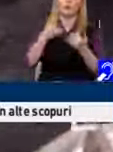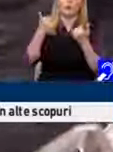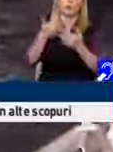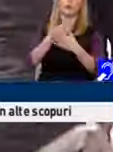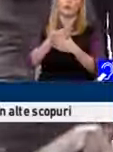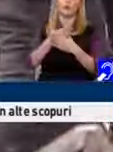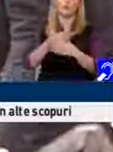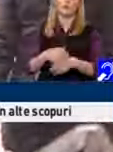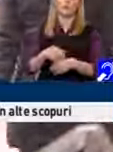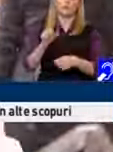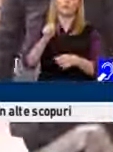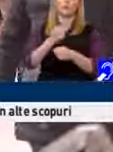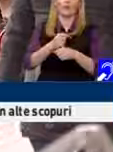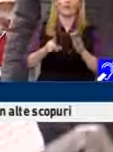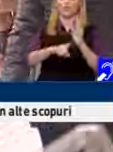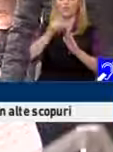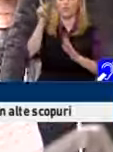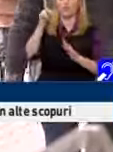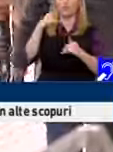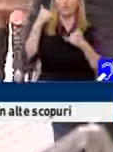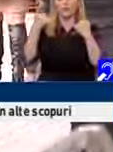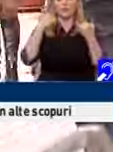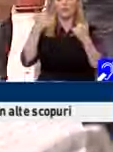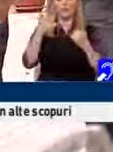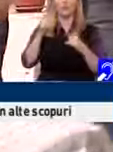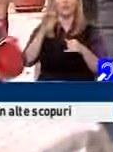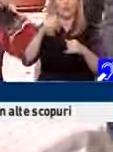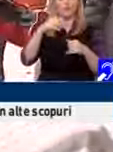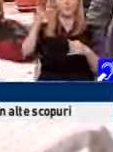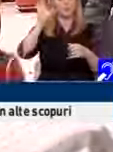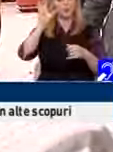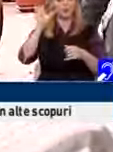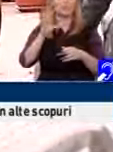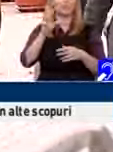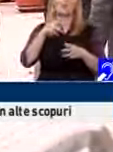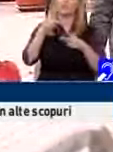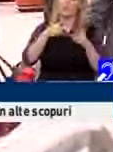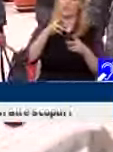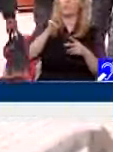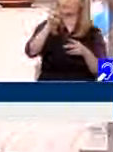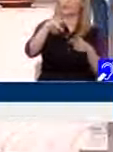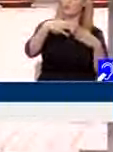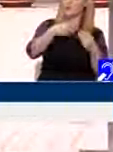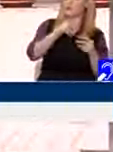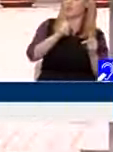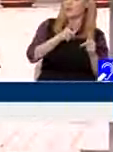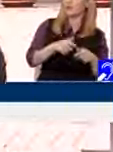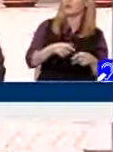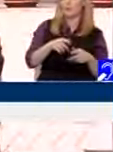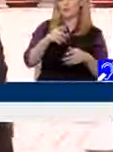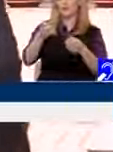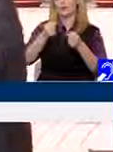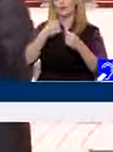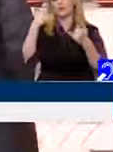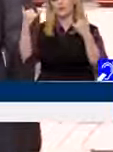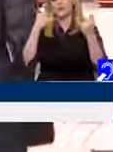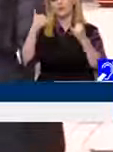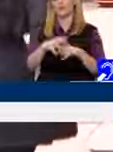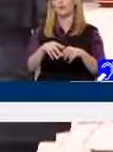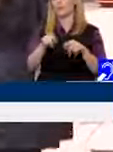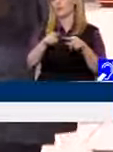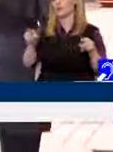care se va putea face deja și prin telefon. Între timp, cererile incomplete vor fi acceptate spre examinare, urmând ca pe parcursul a